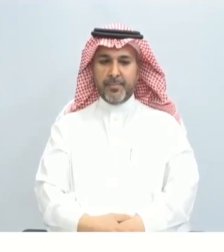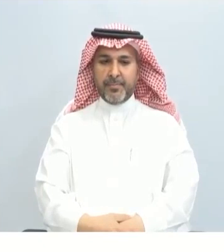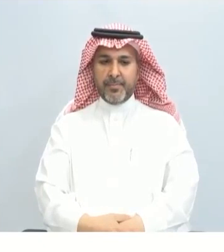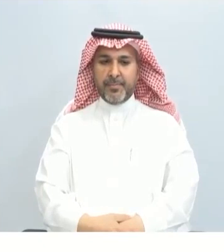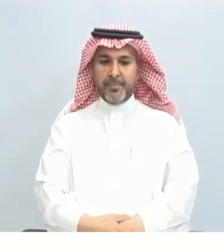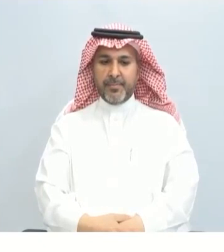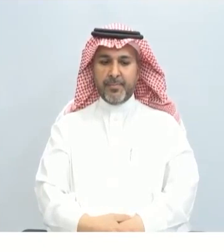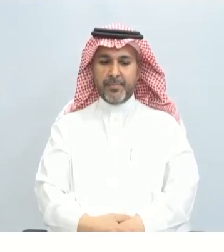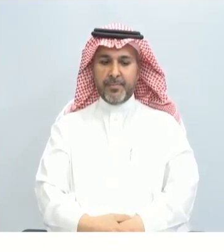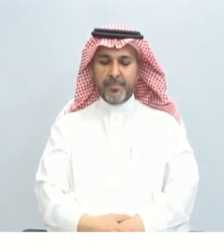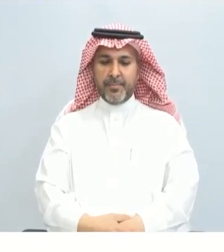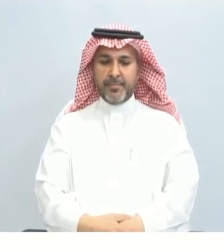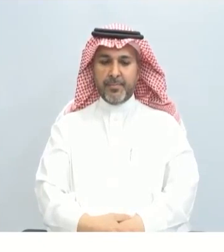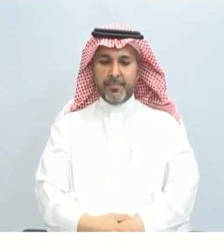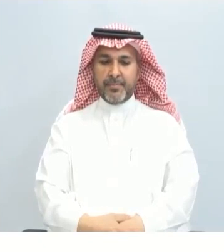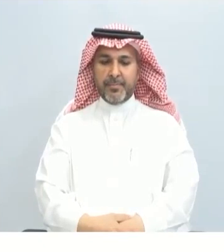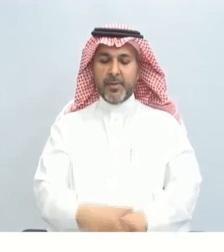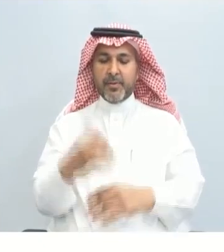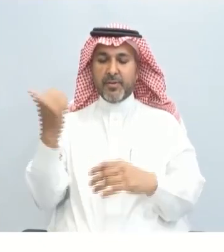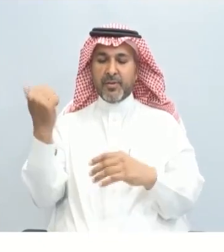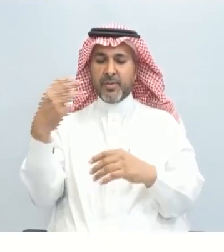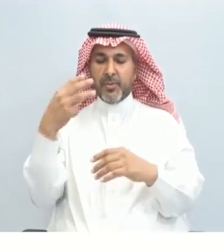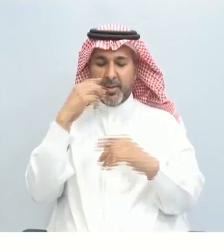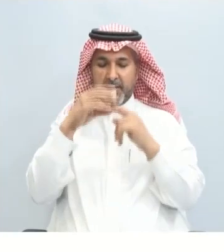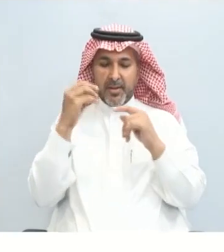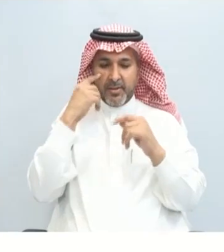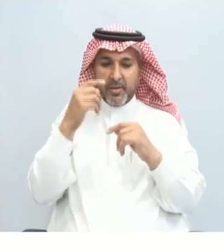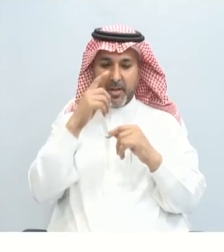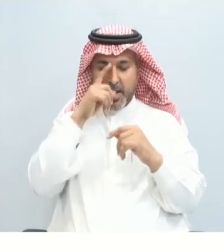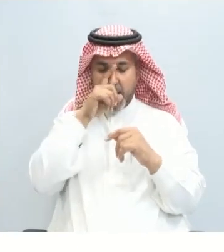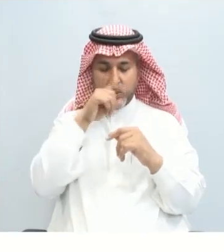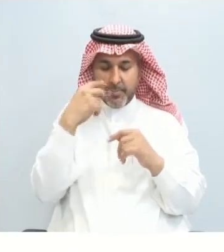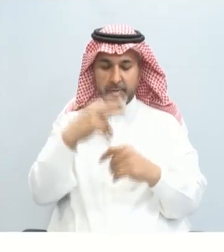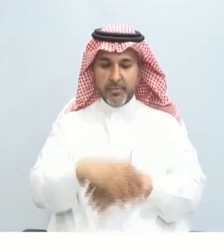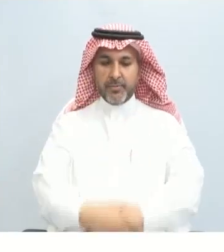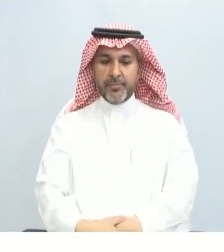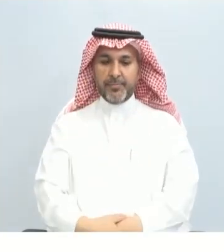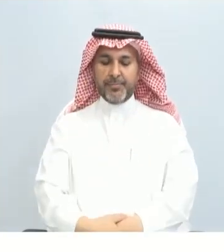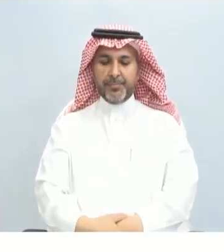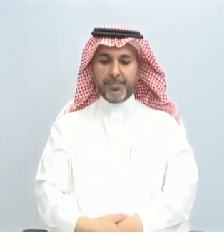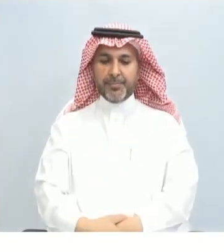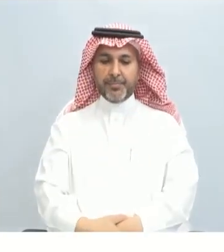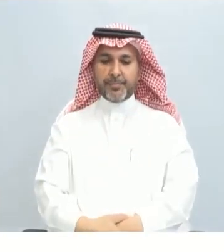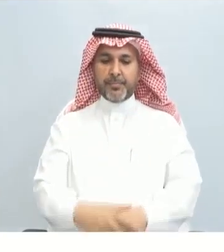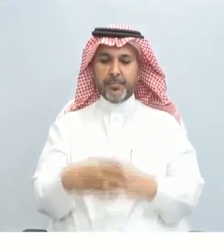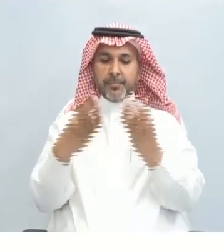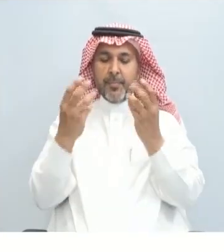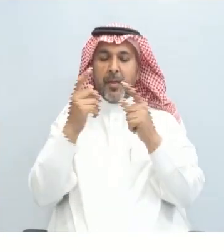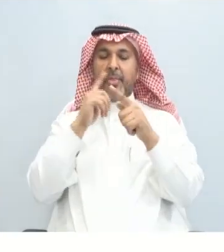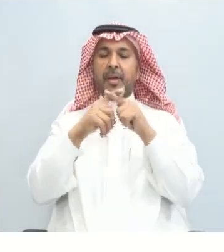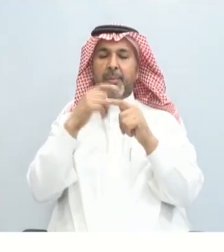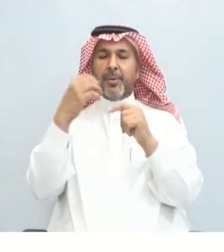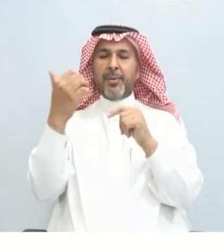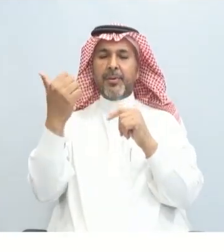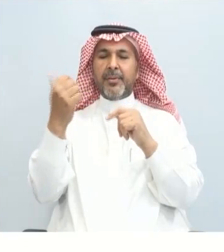5 اكس وانقل 36 للطرف الثاني حتصير سال 36 تساوي صفر سابحث عن عددين حاصل